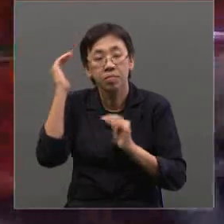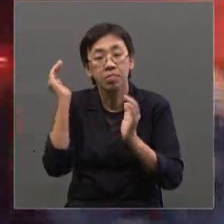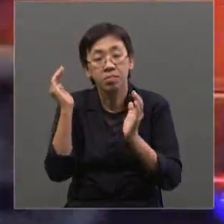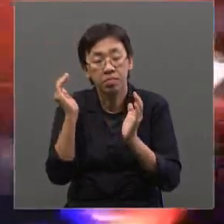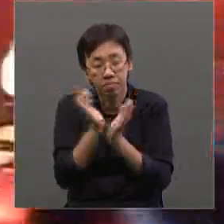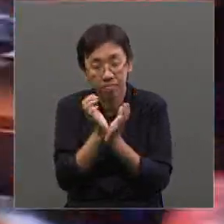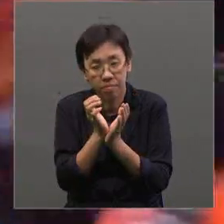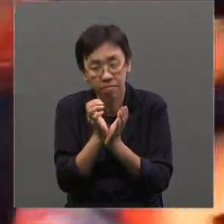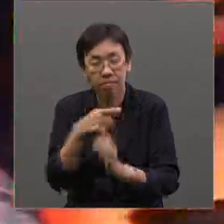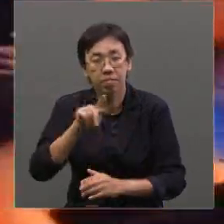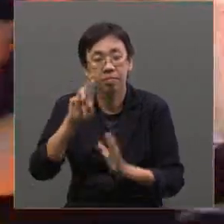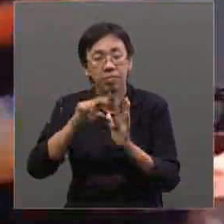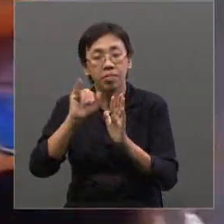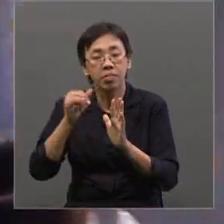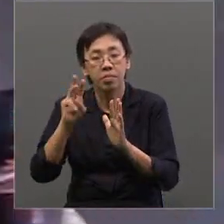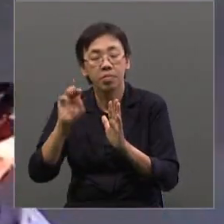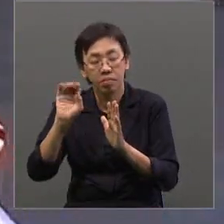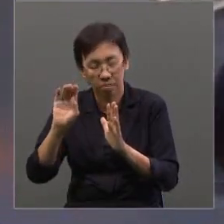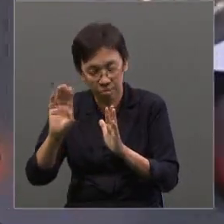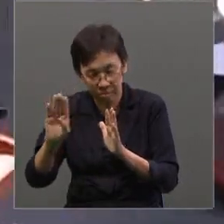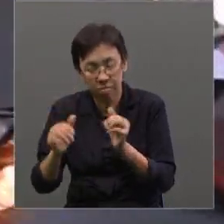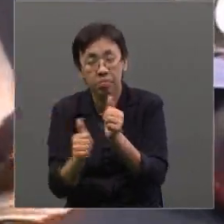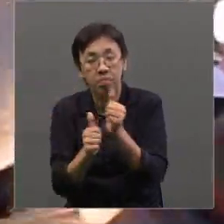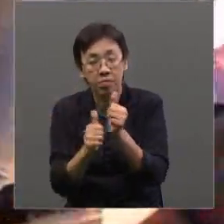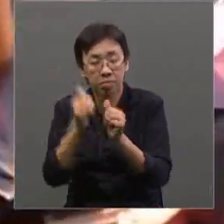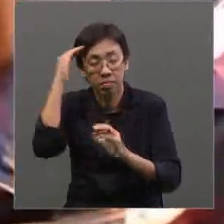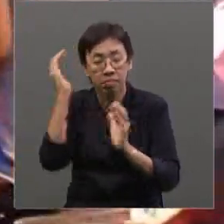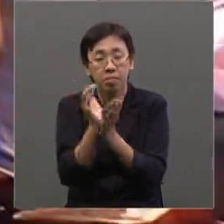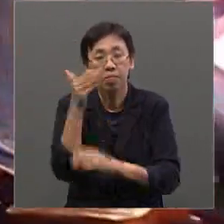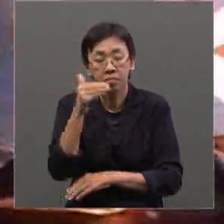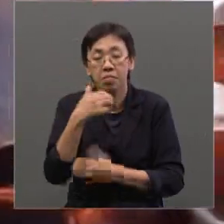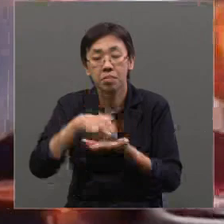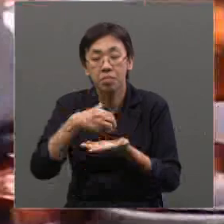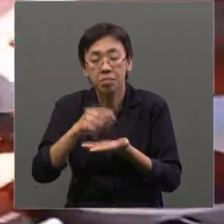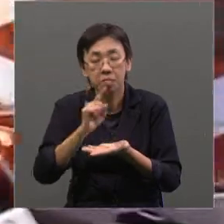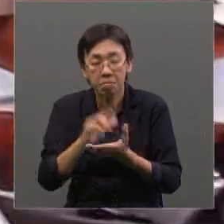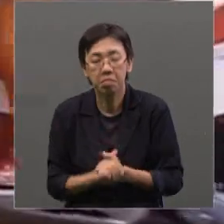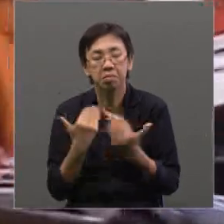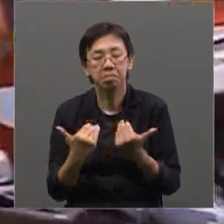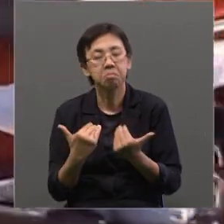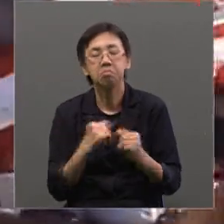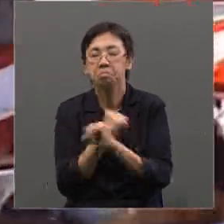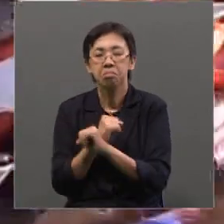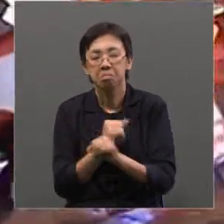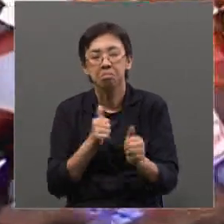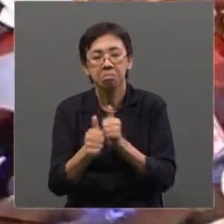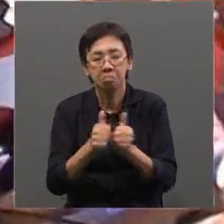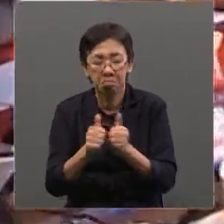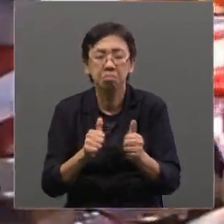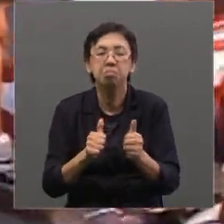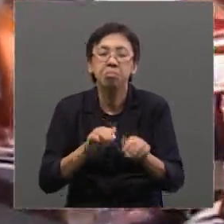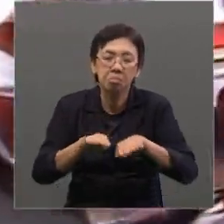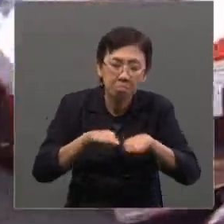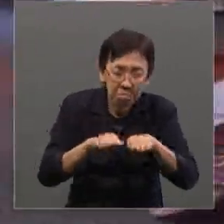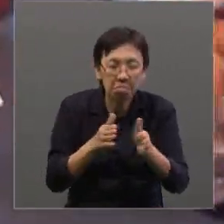นะครับพลตำรวจโทประจวบผู้ช่วยผู้บัญชาการตำรวจแห่งชาติท่านบอกว่าตั้งเป้าป้องกันและปราบปรามการแข่งรถใน